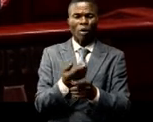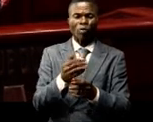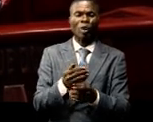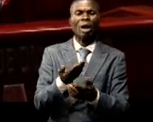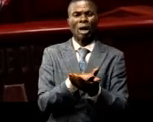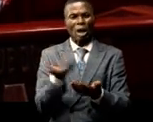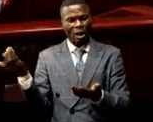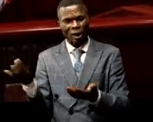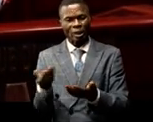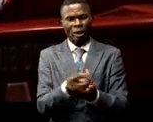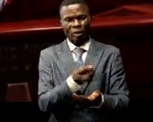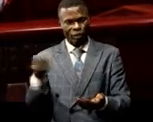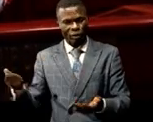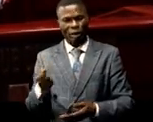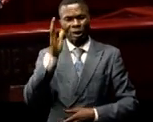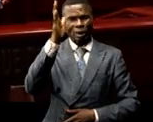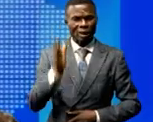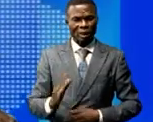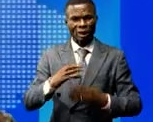de $1 500.